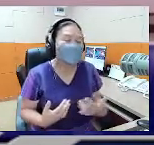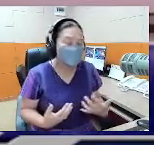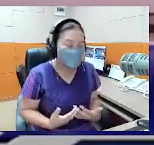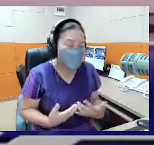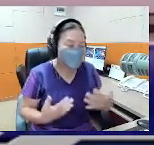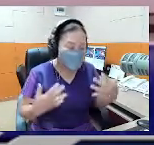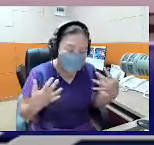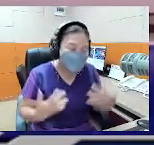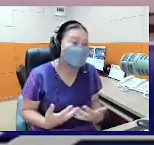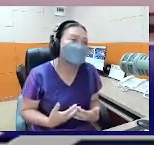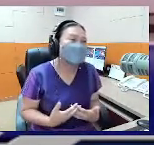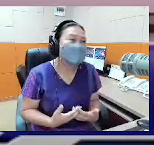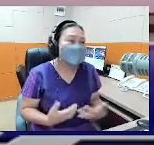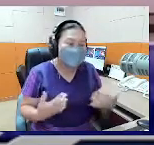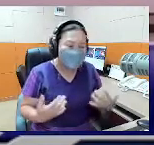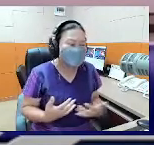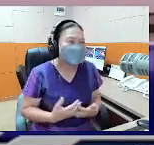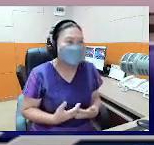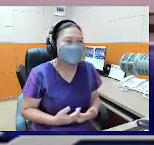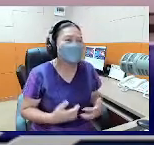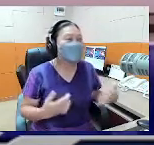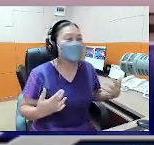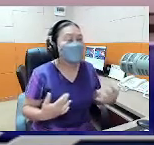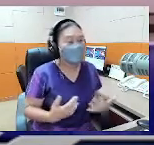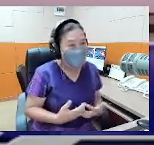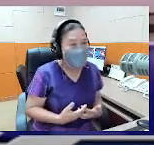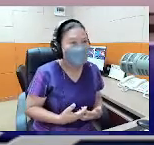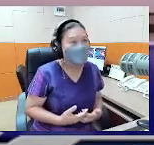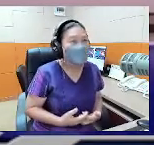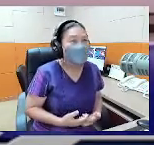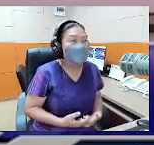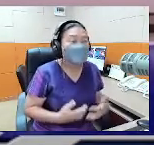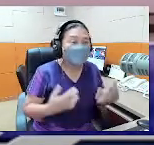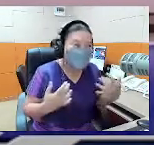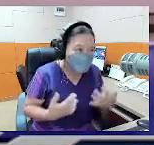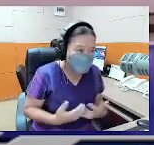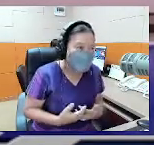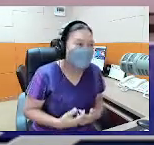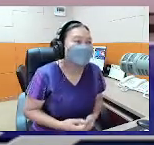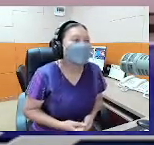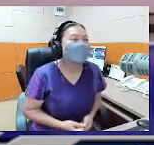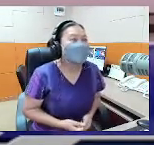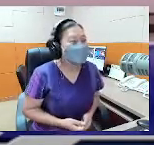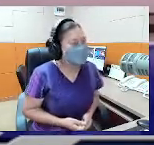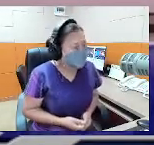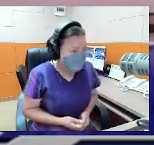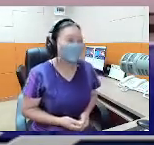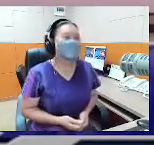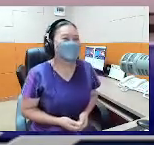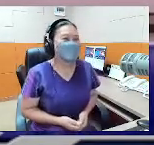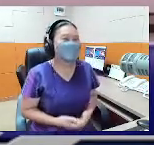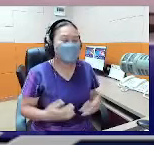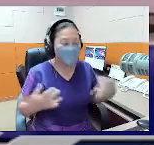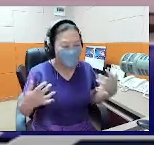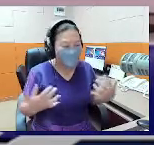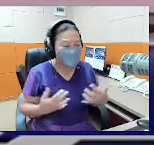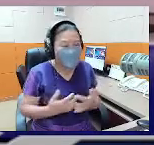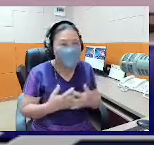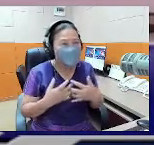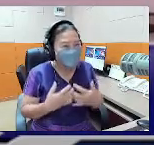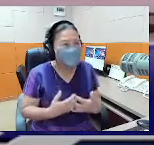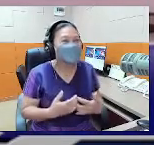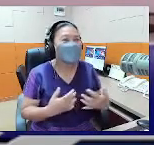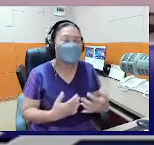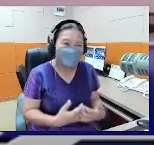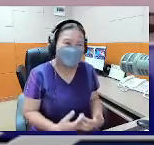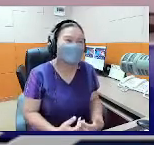านได้รับซู้ได้รับทราบว่าณวันนี้จริงๆแล้วเด็กตรังเนี่ยไม่จำเป็นจะต้องไปเรียนไกลถึงที่อื่นเรามีมหาวิทยาลั